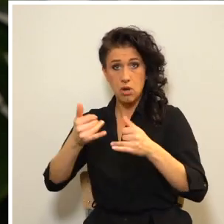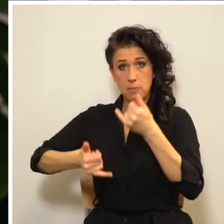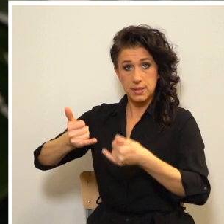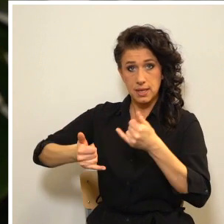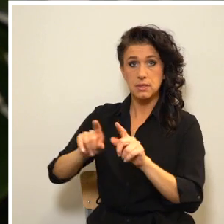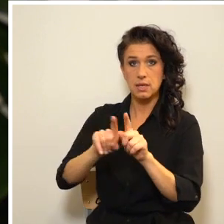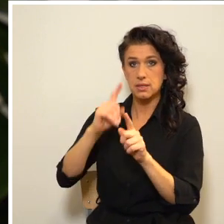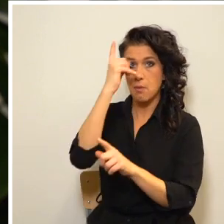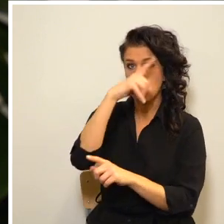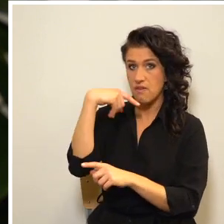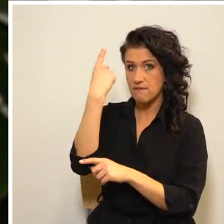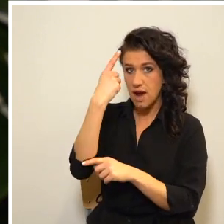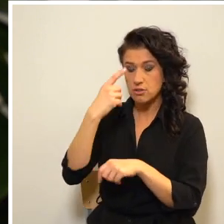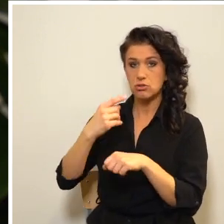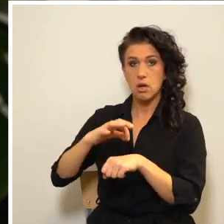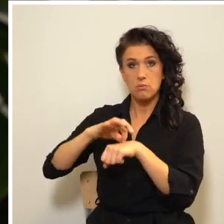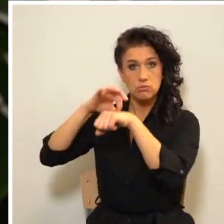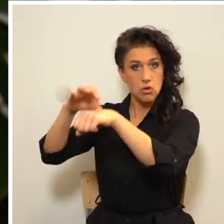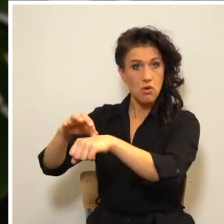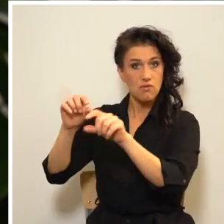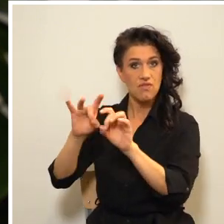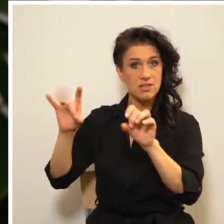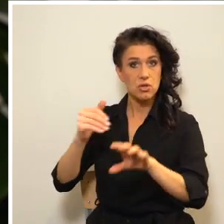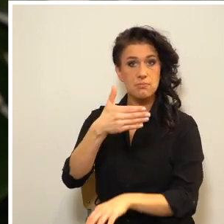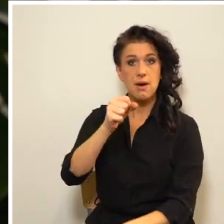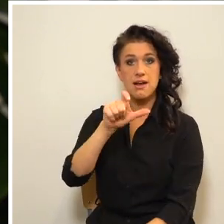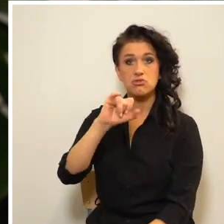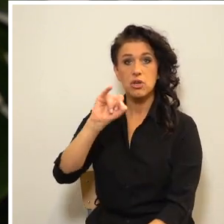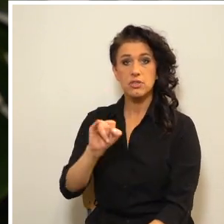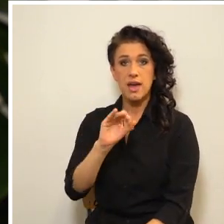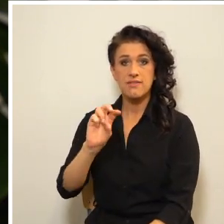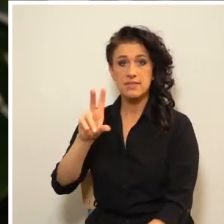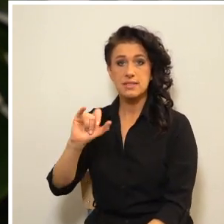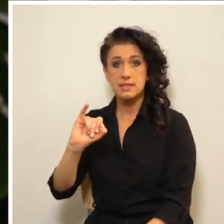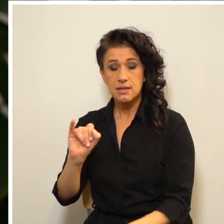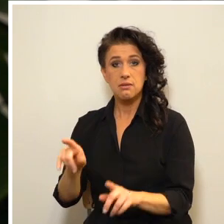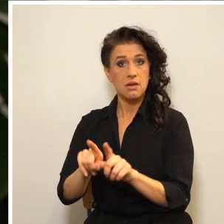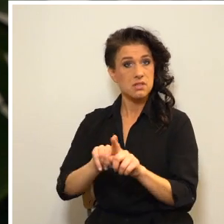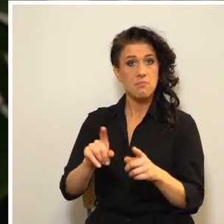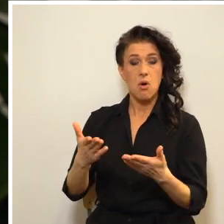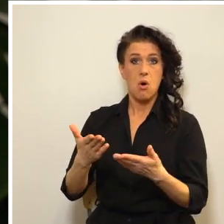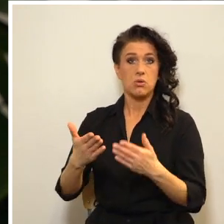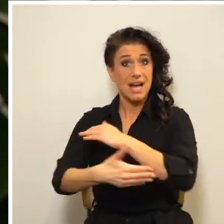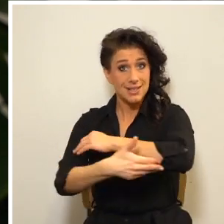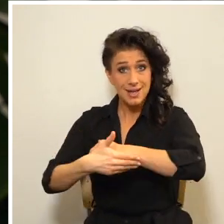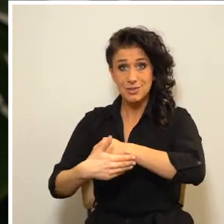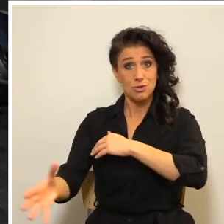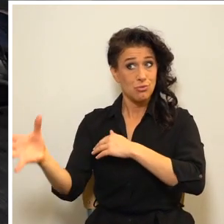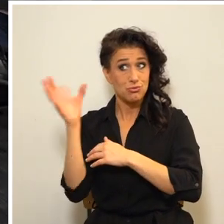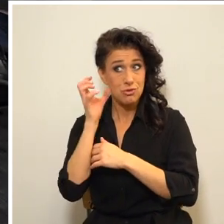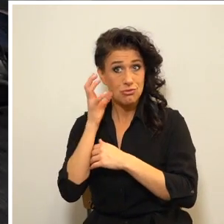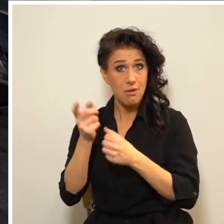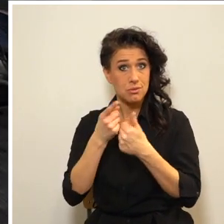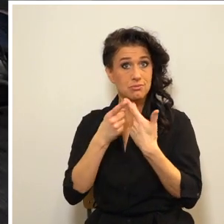komentowany pod przewodnictwem profesora Maciejewskiego i też doceniany przez gremia międzynarodowe więc myślę że to